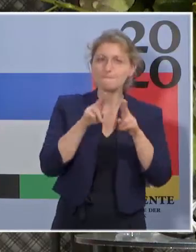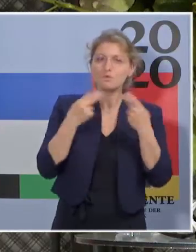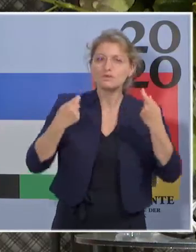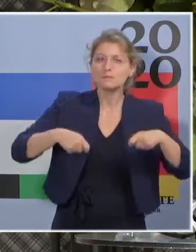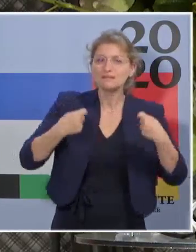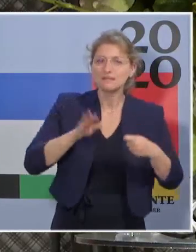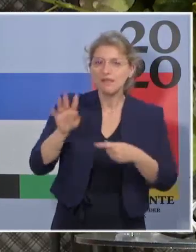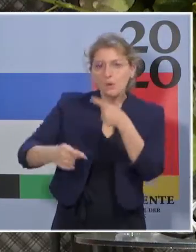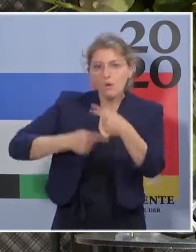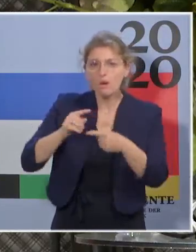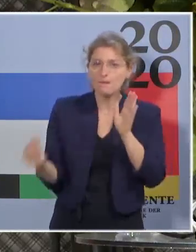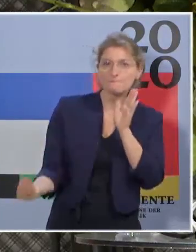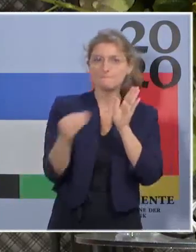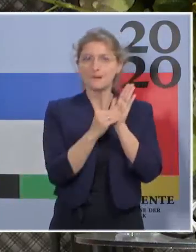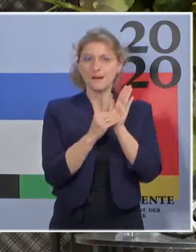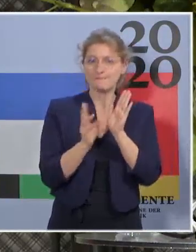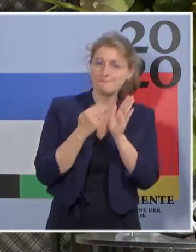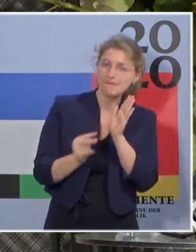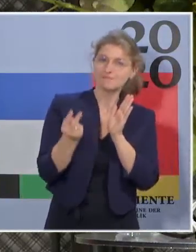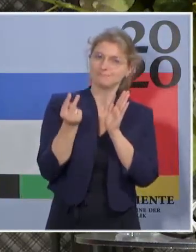verstärkt hat. Seither ist